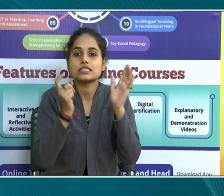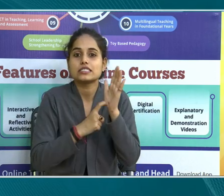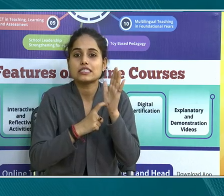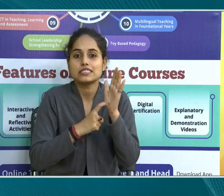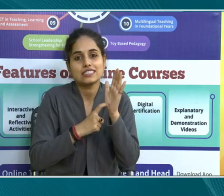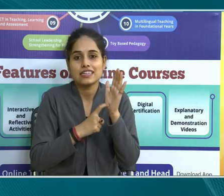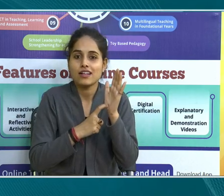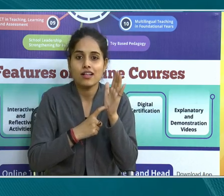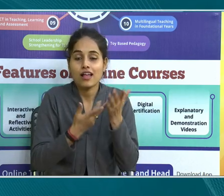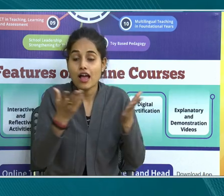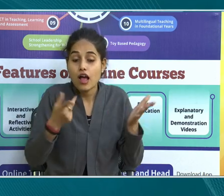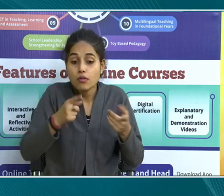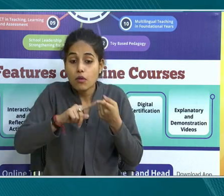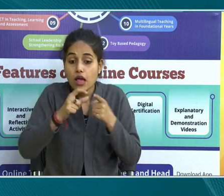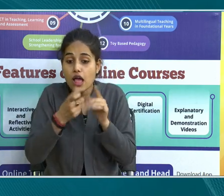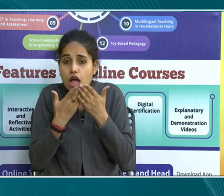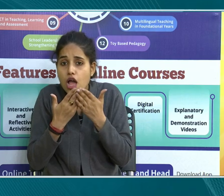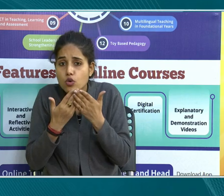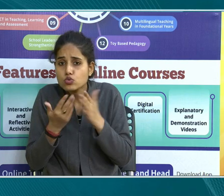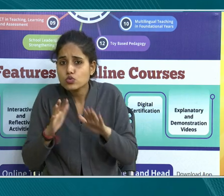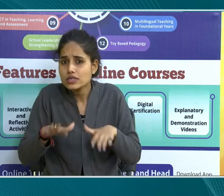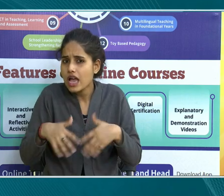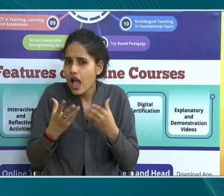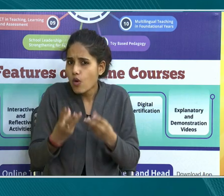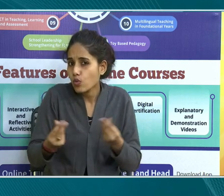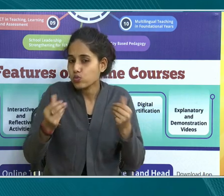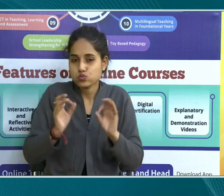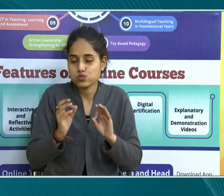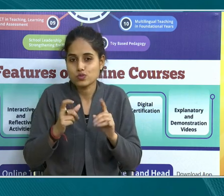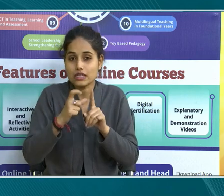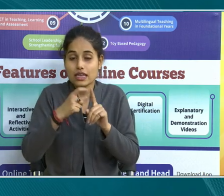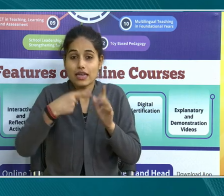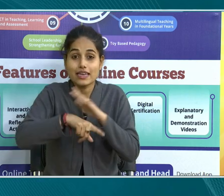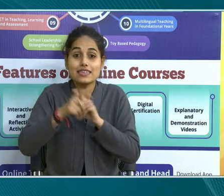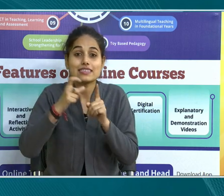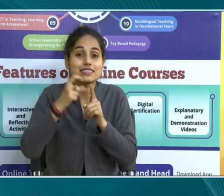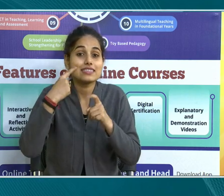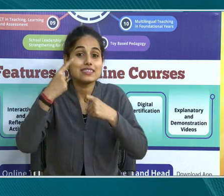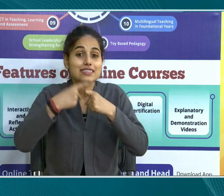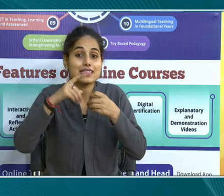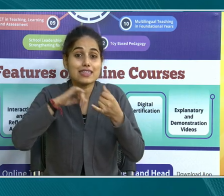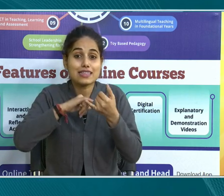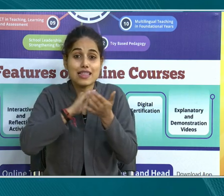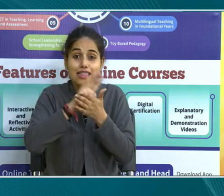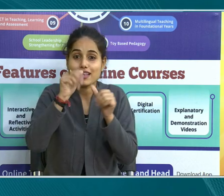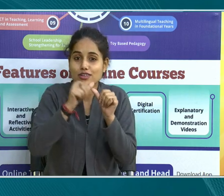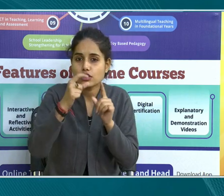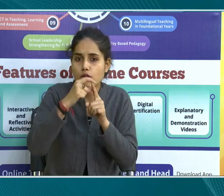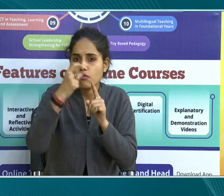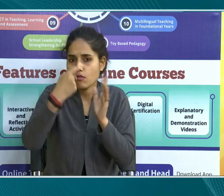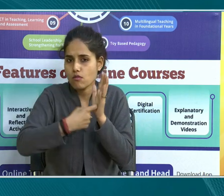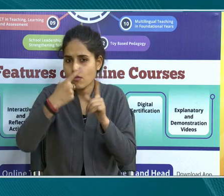सकता है तो शिक्षा के शेत्र में NCRT ने बहुत अच्छा काम किया है एक दीक्षा पोर्टल है तो हम